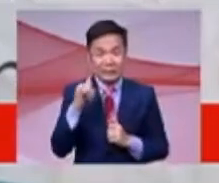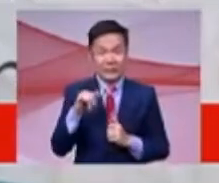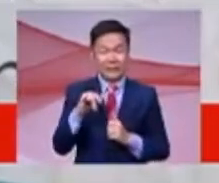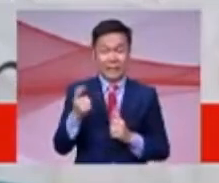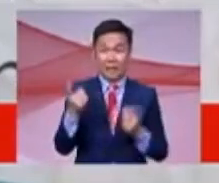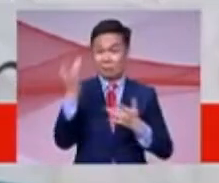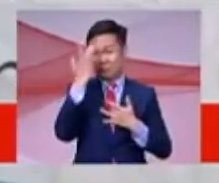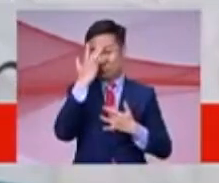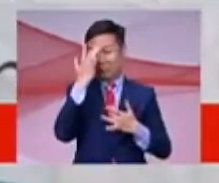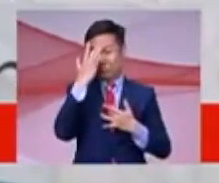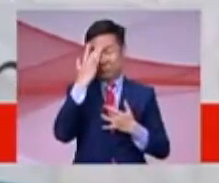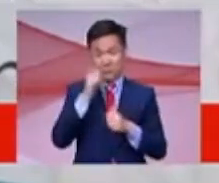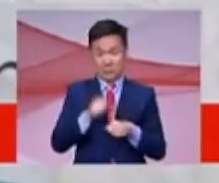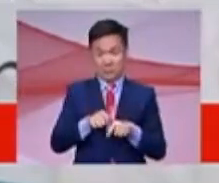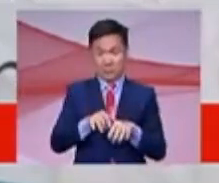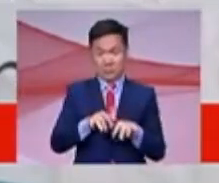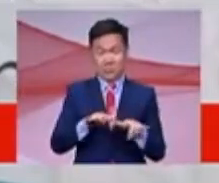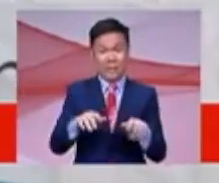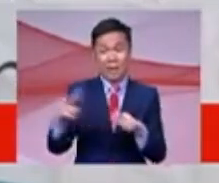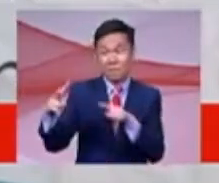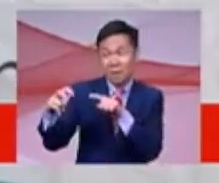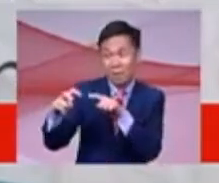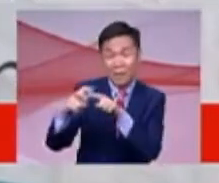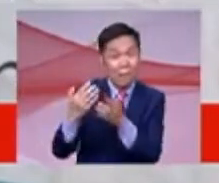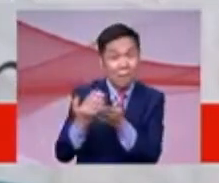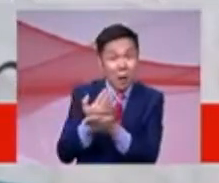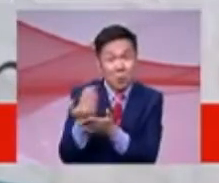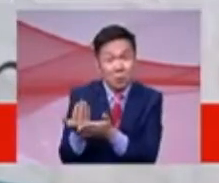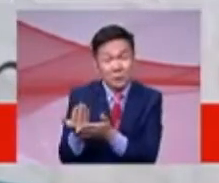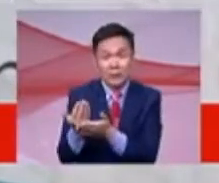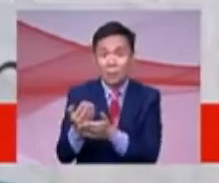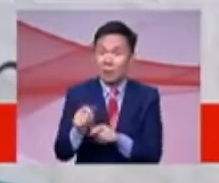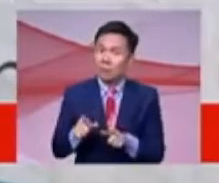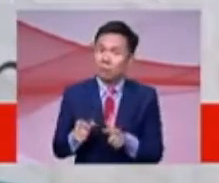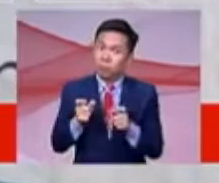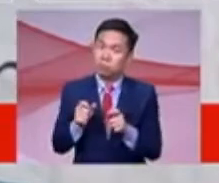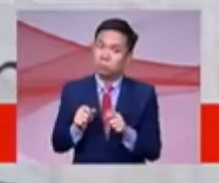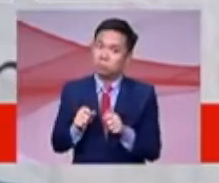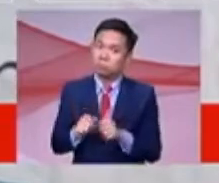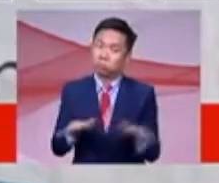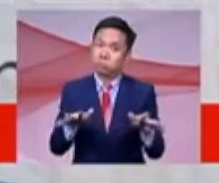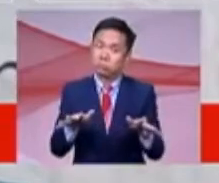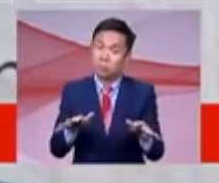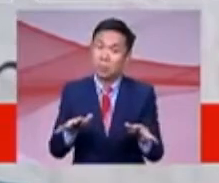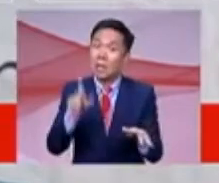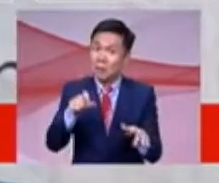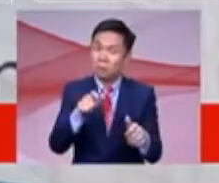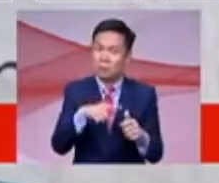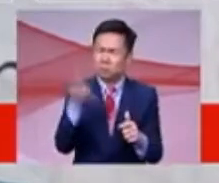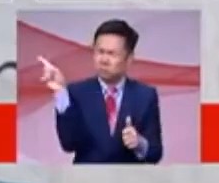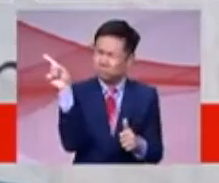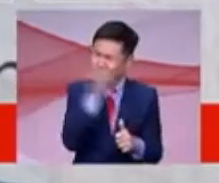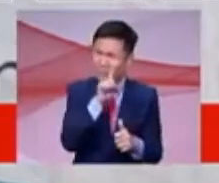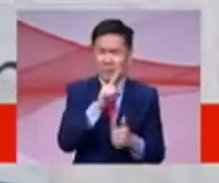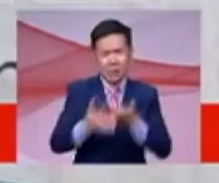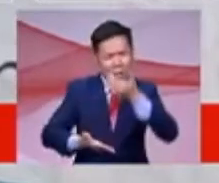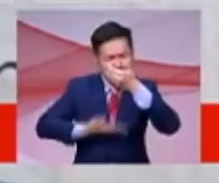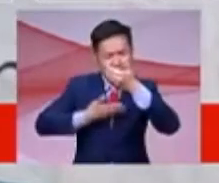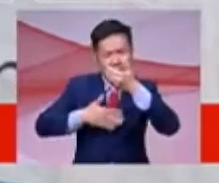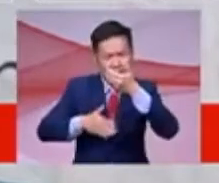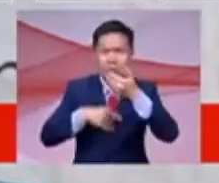kes jangkitan terutamanya varian yang baru lebih ganas dan perlukan bantuan alat pernafasan dan